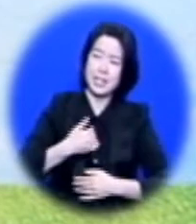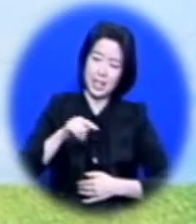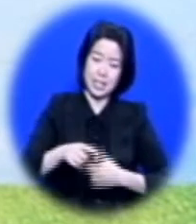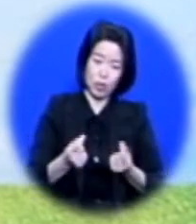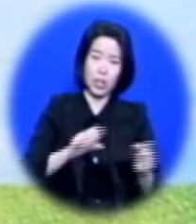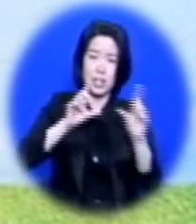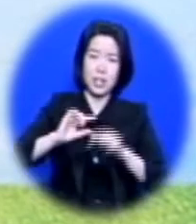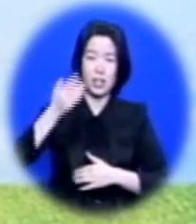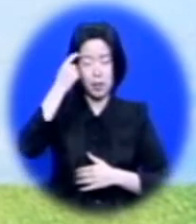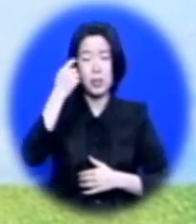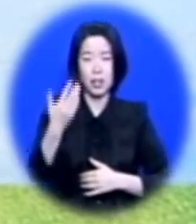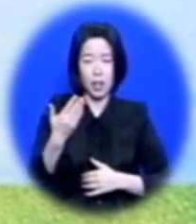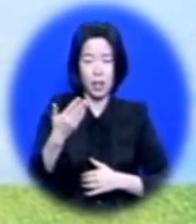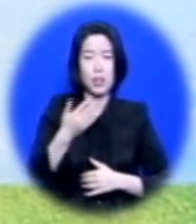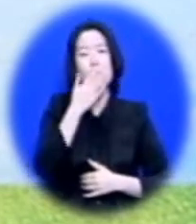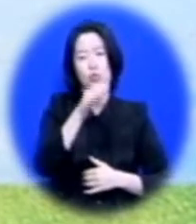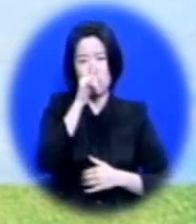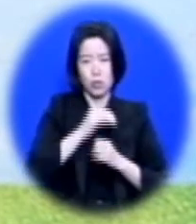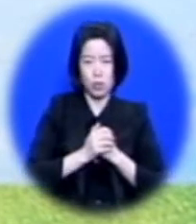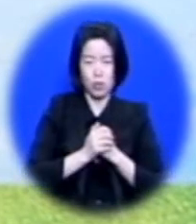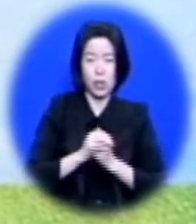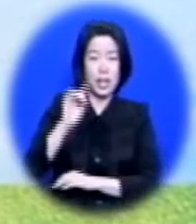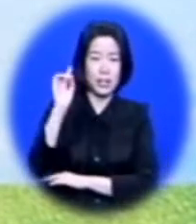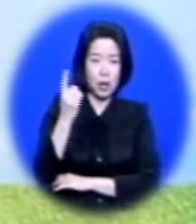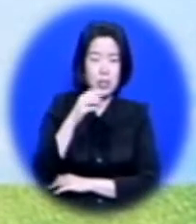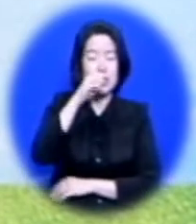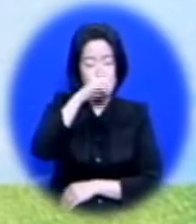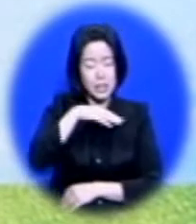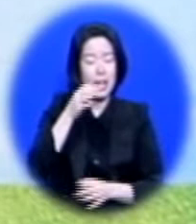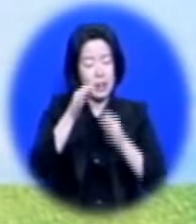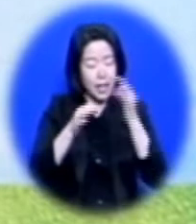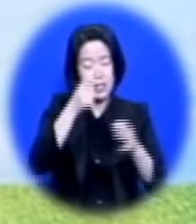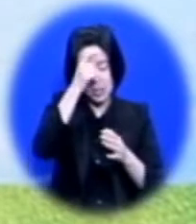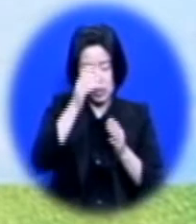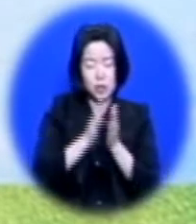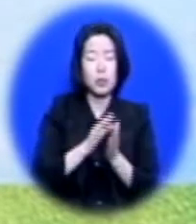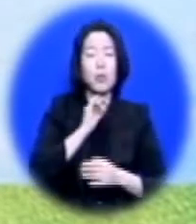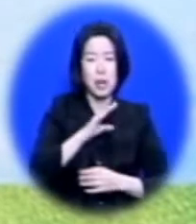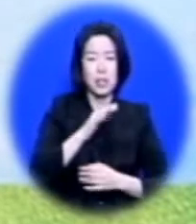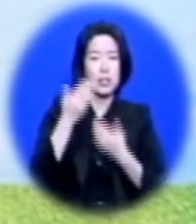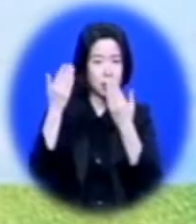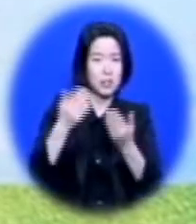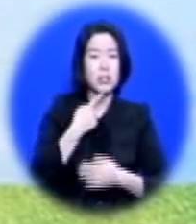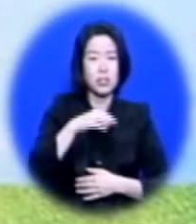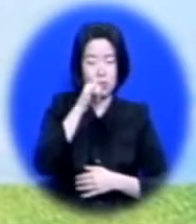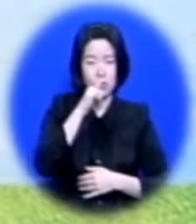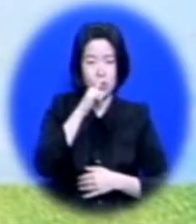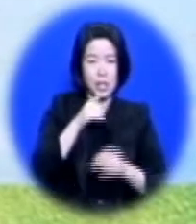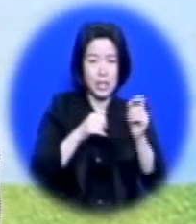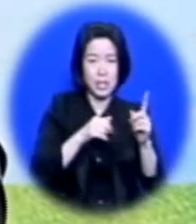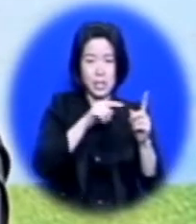됩니까 그럴만 하죠 바위 시 그저그런 탄식의 기도만 드렸습니다 그 1절에서 3절을